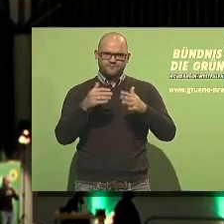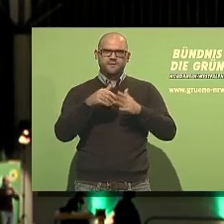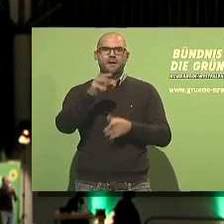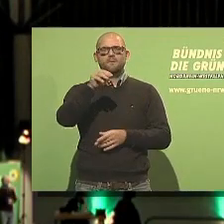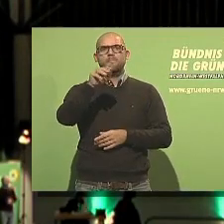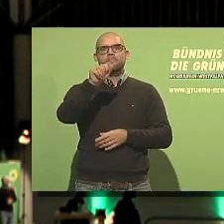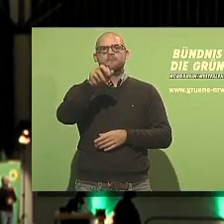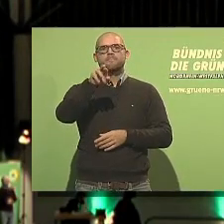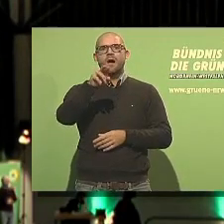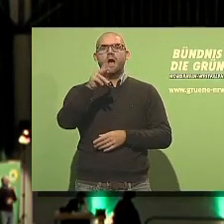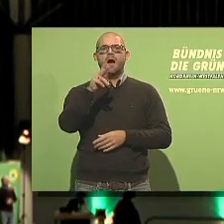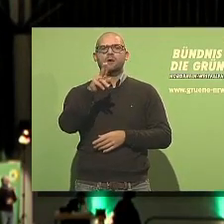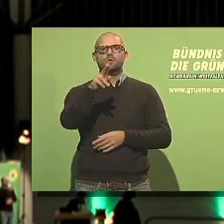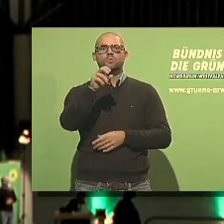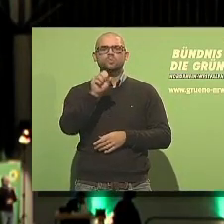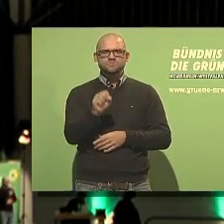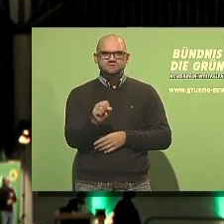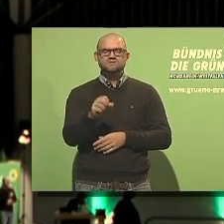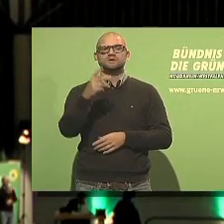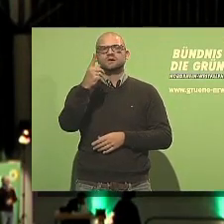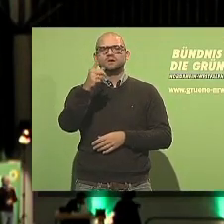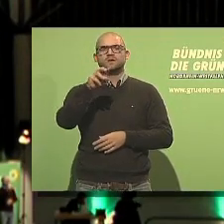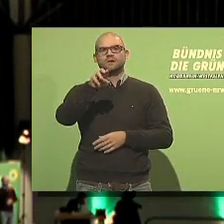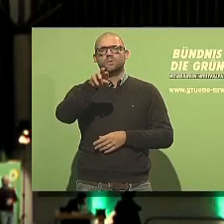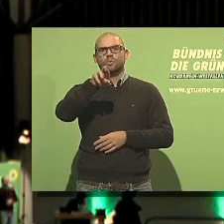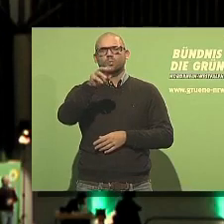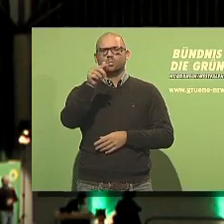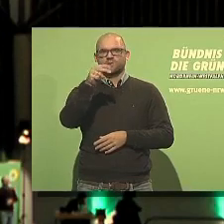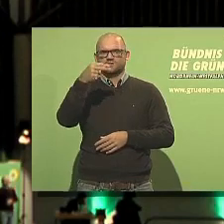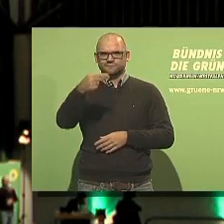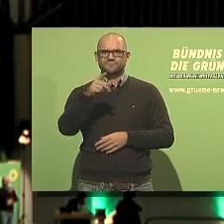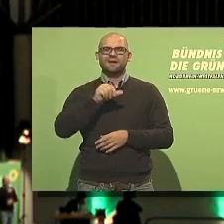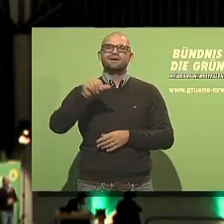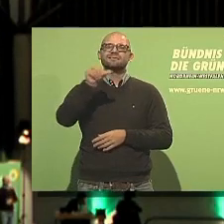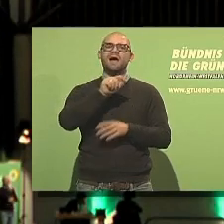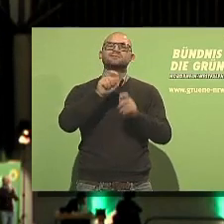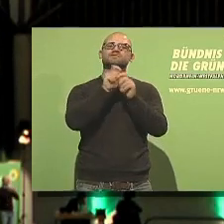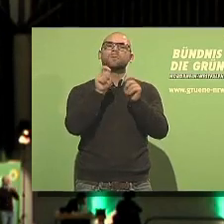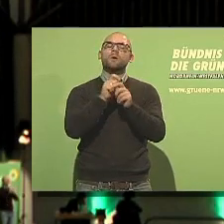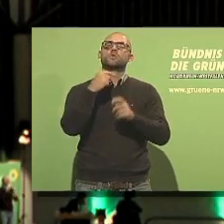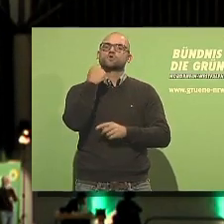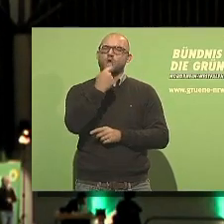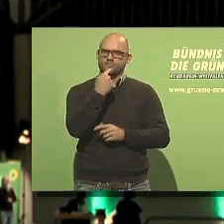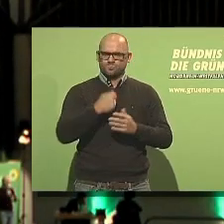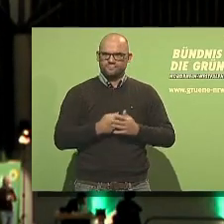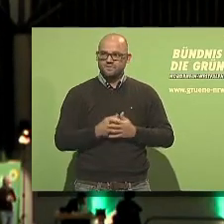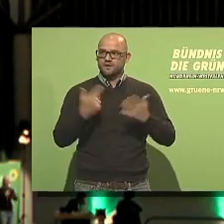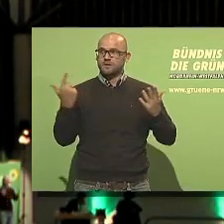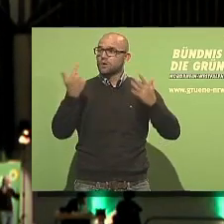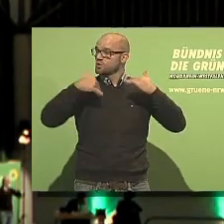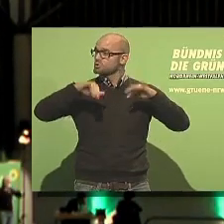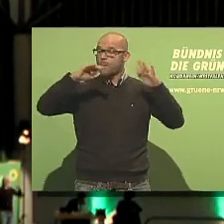Markus Kurt, Kreisverband Dortmund. Ich frage die Versammlung, ob es weitere Bewerbungen gibt.